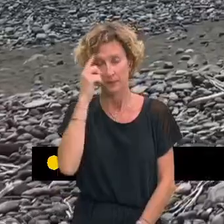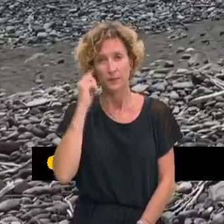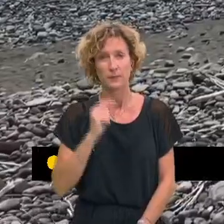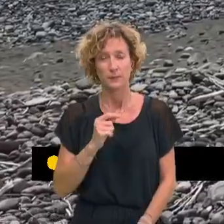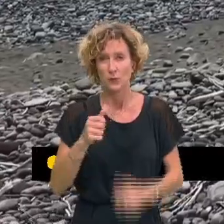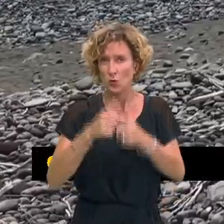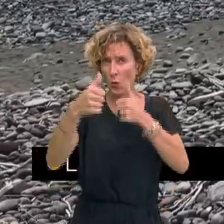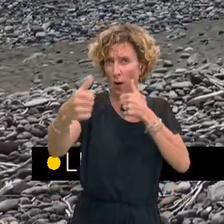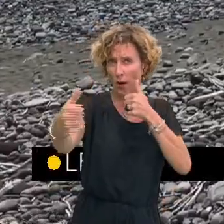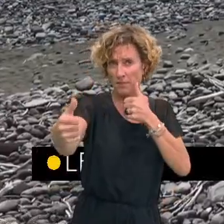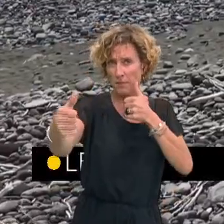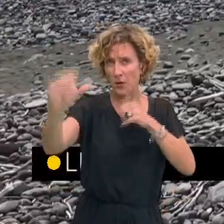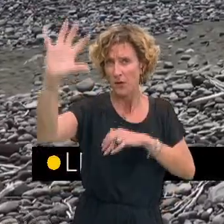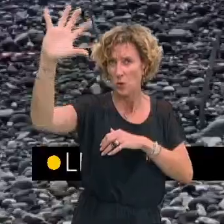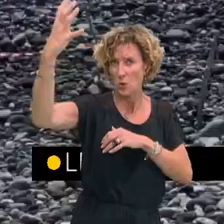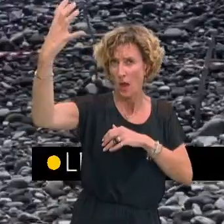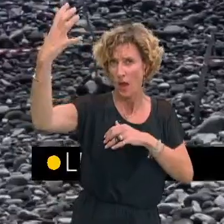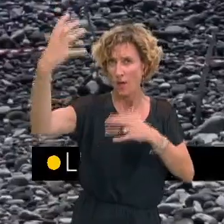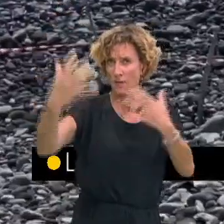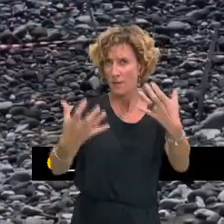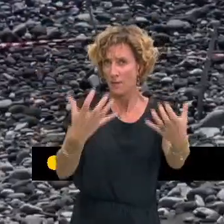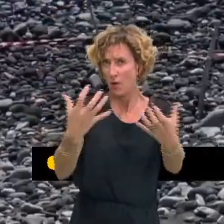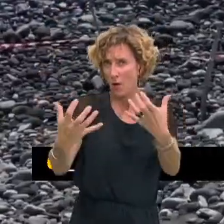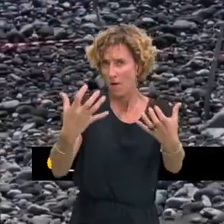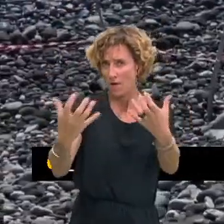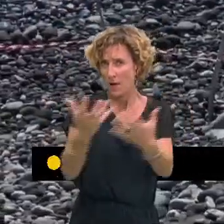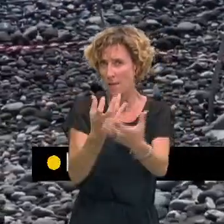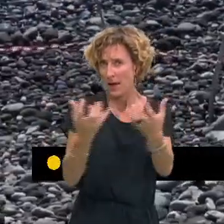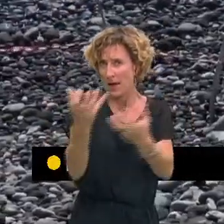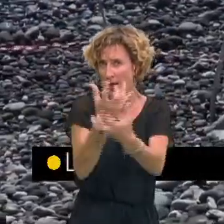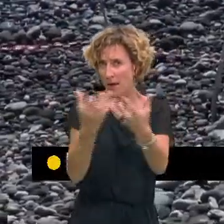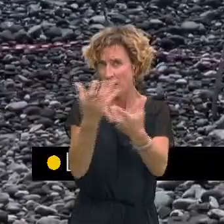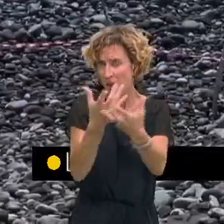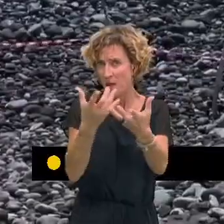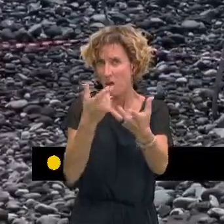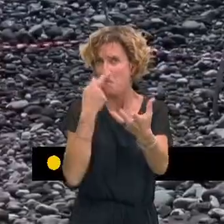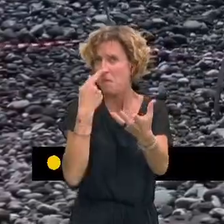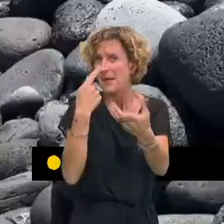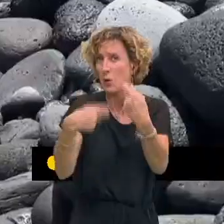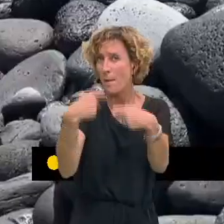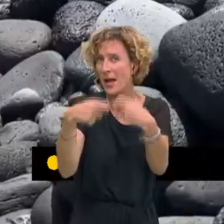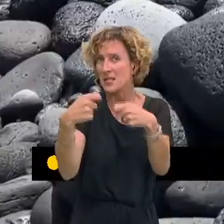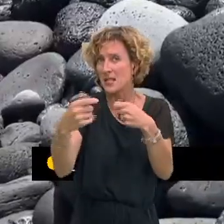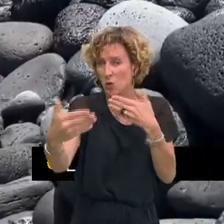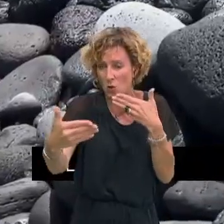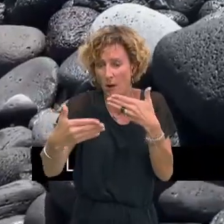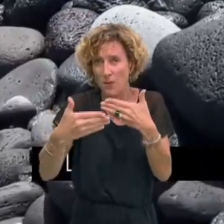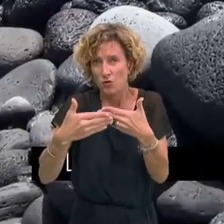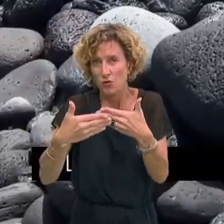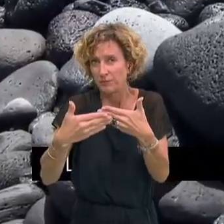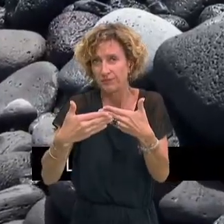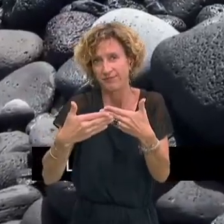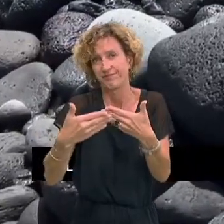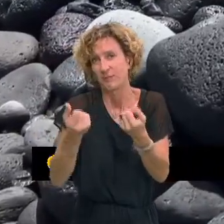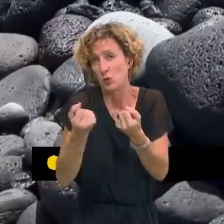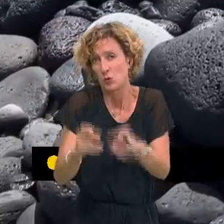De loin, sous le soleil, les reflets brillants donnent à la masse des allures de plastique. Plus près, pas de doute,